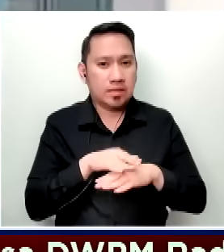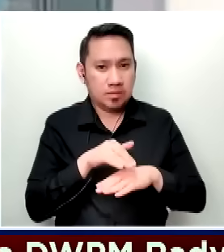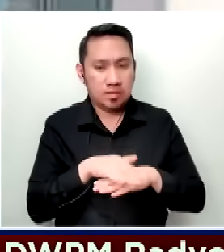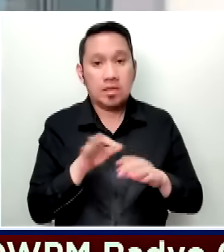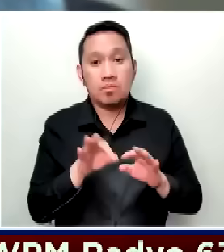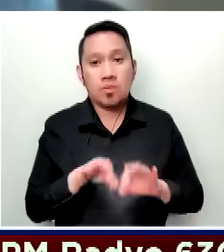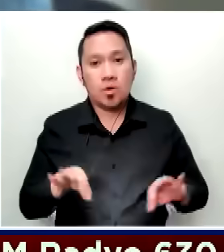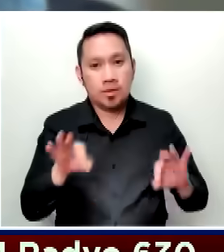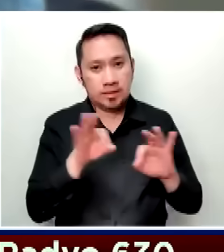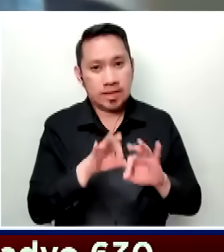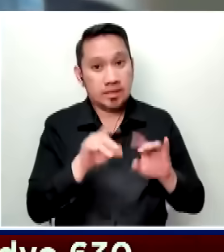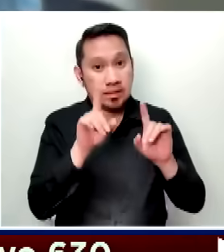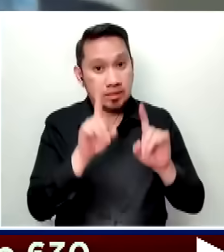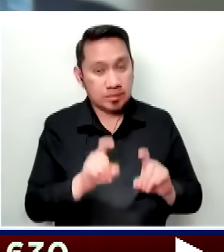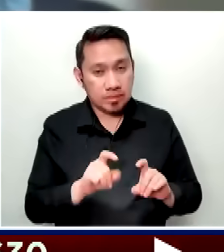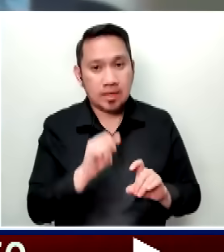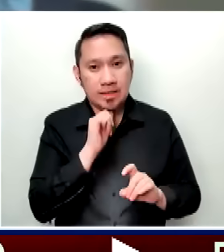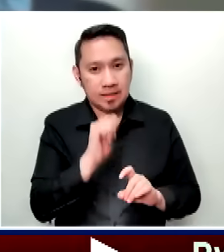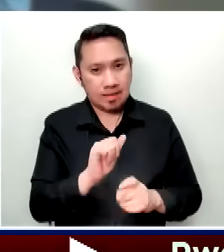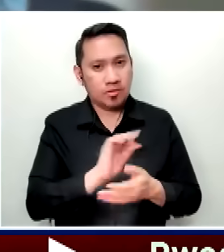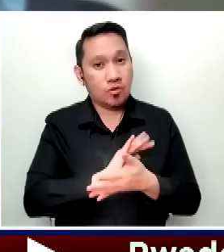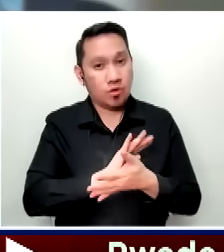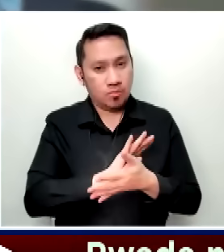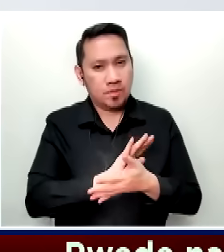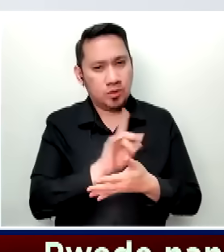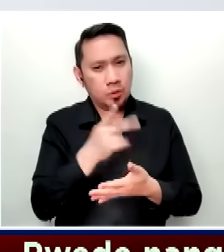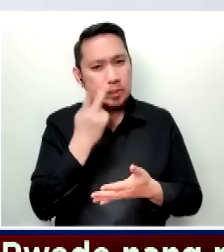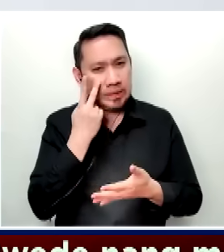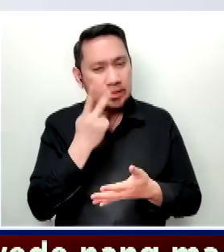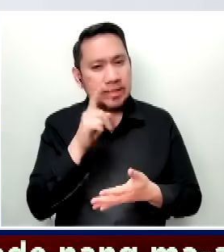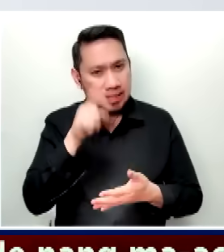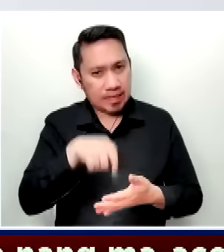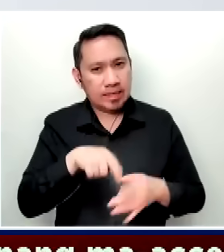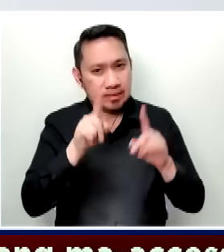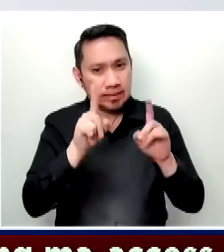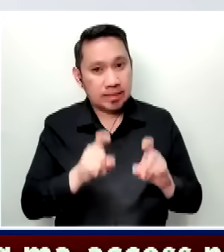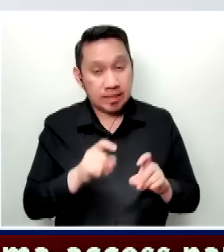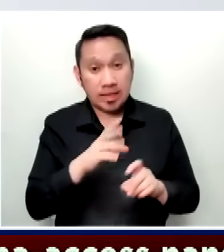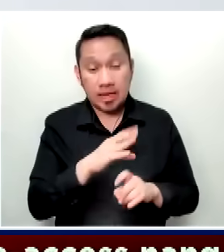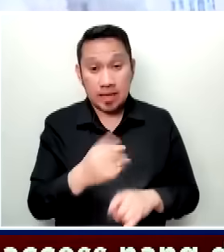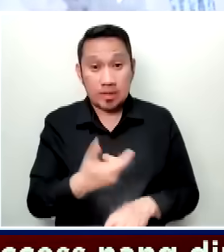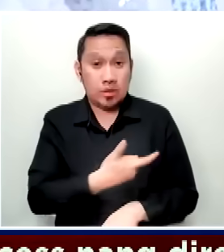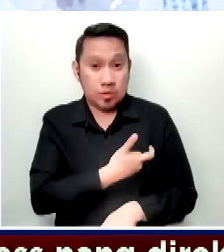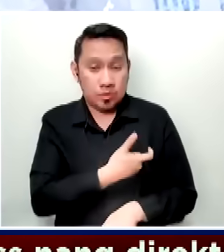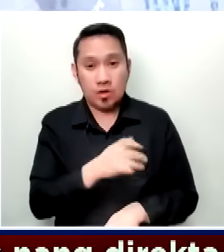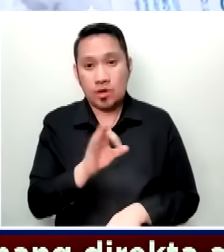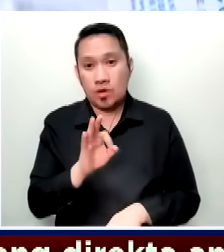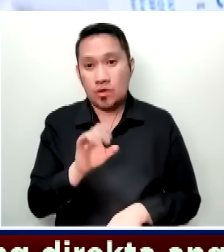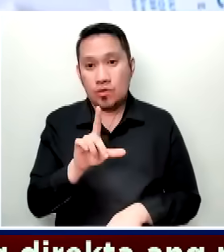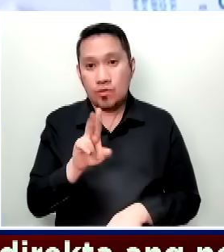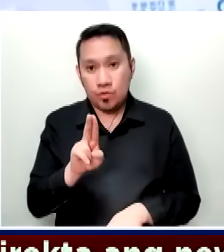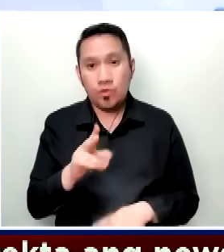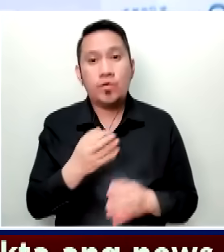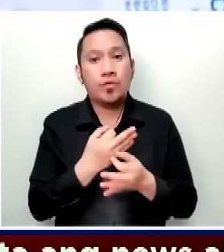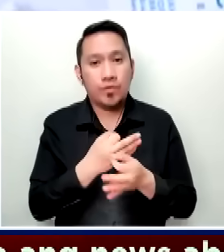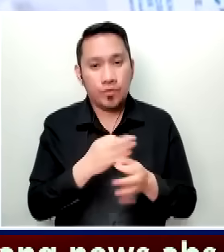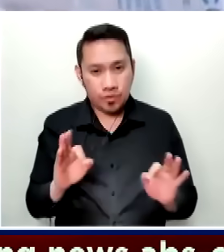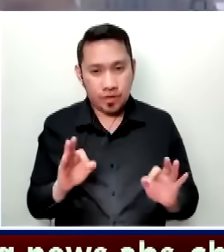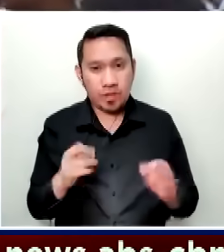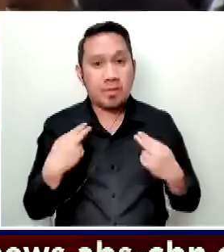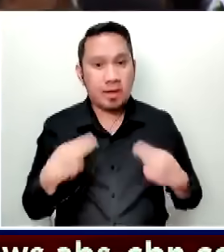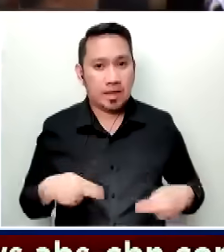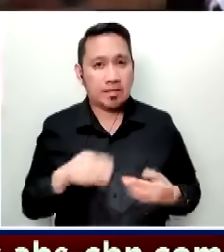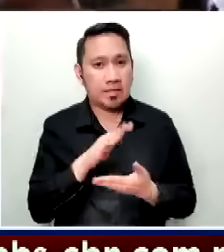para matiyak na hindi sintomas ng COVID ang nararanasan. Dapat ding magpabakuna sa flu na libreng makukuha sa mga health